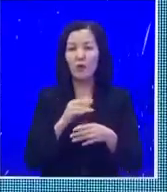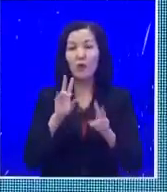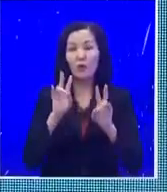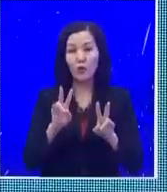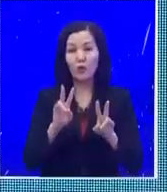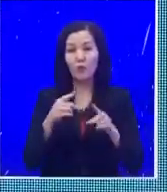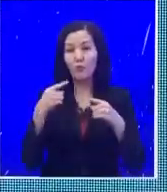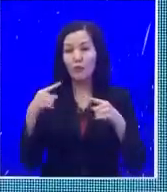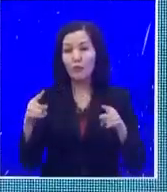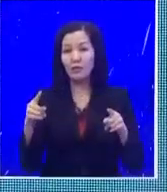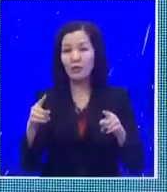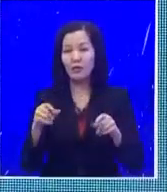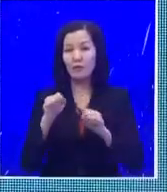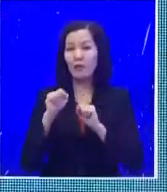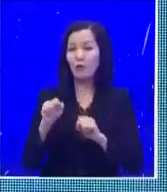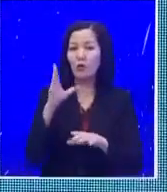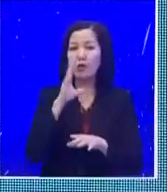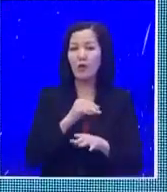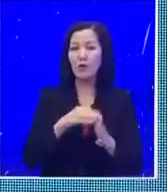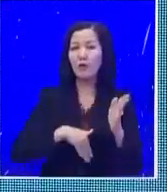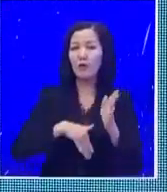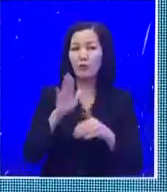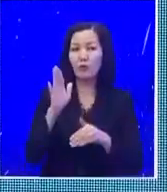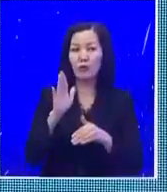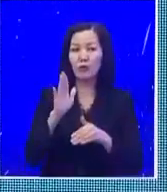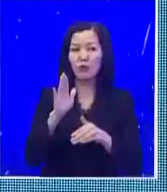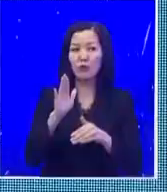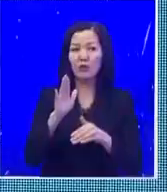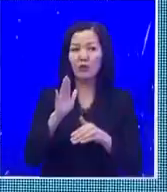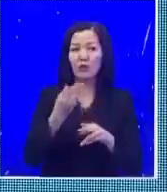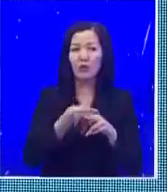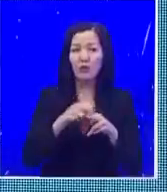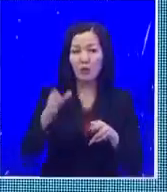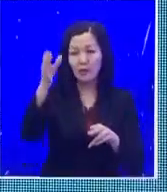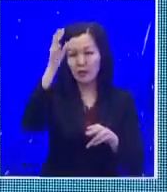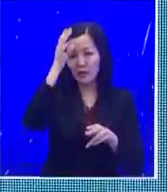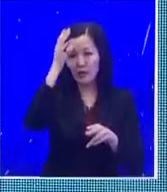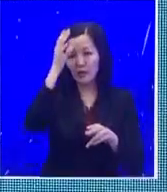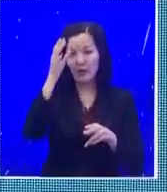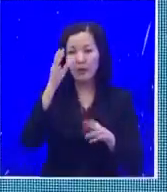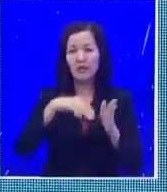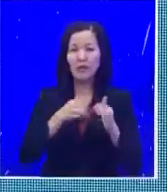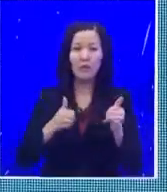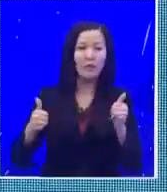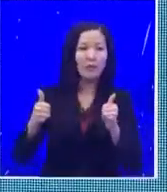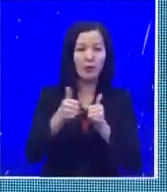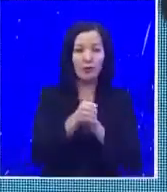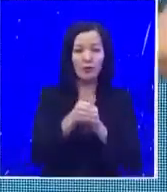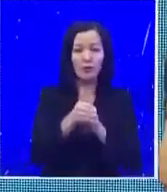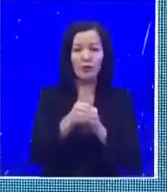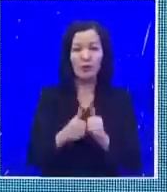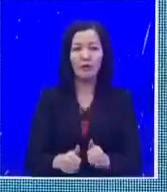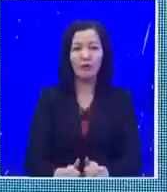жерде, они у меня везде все самые лучшие, самые умные, самые толковые, самые вот